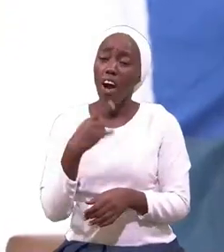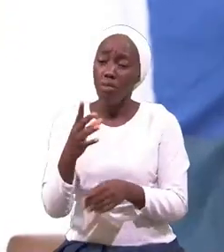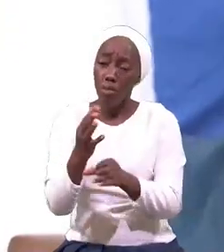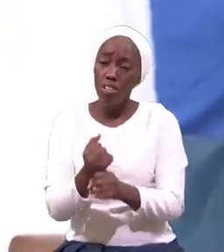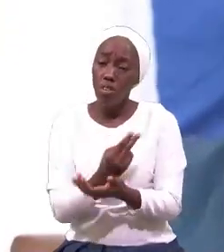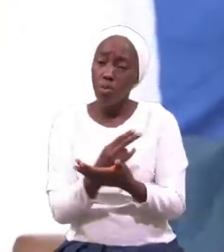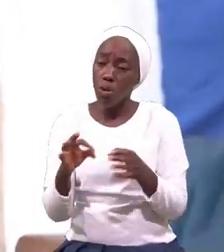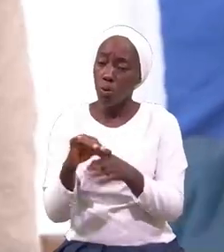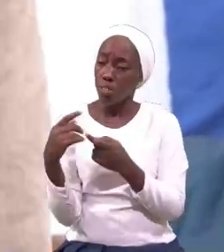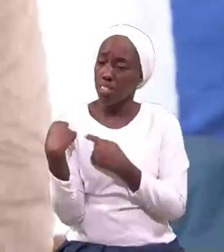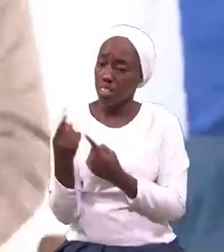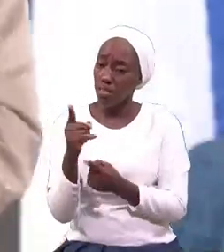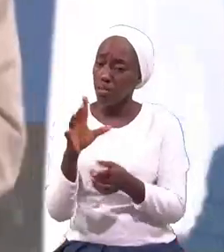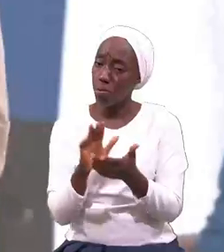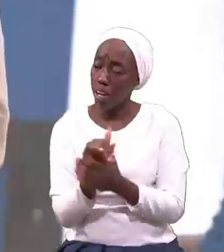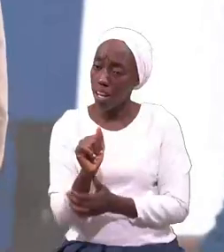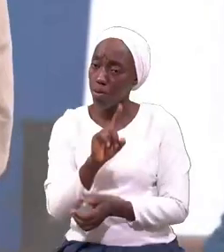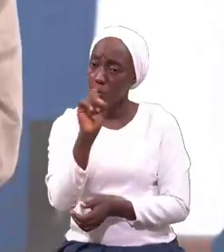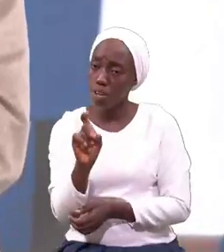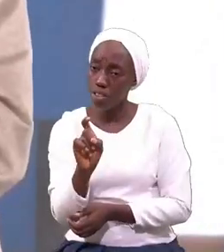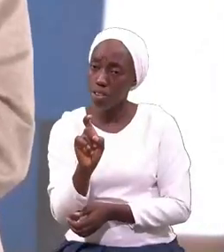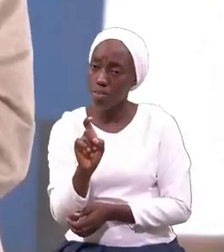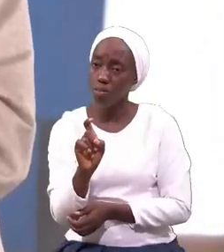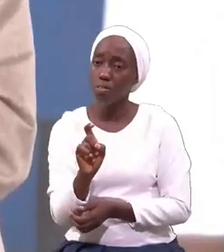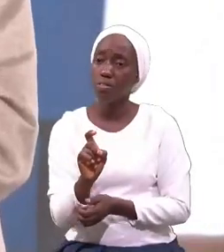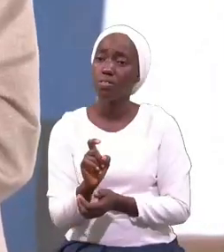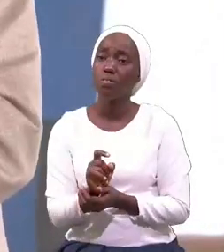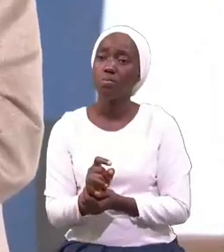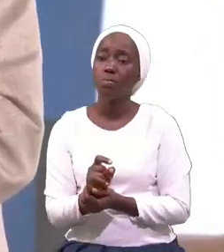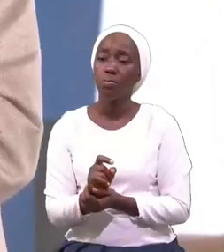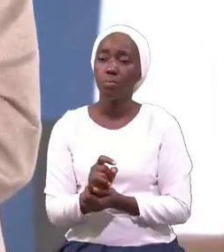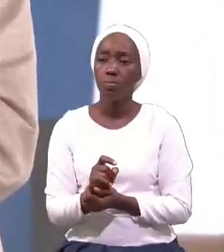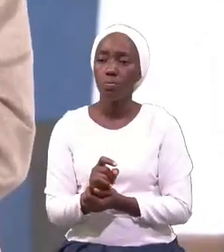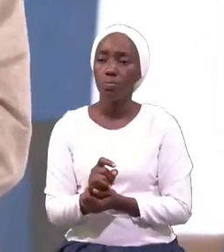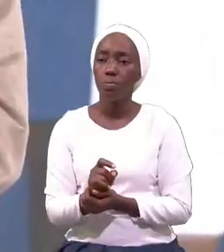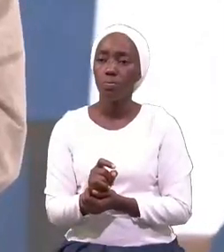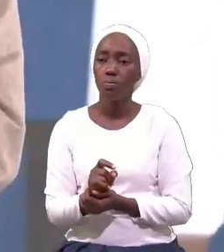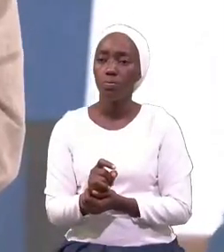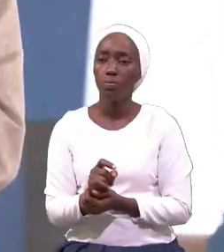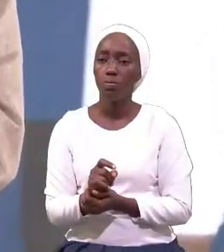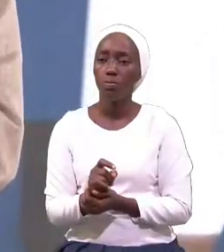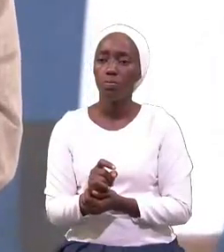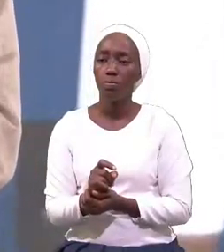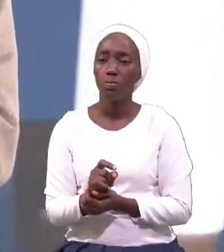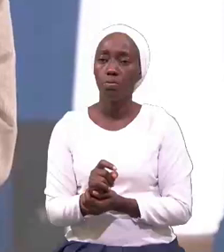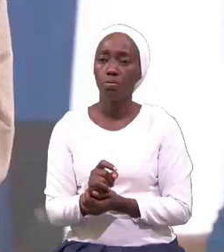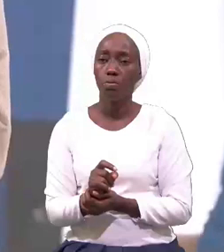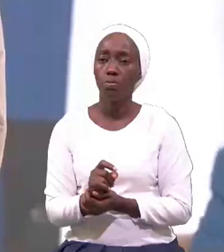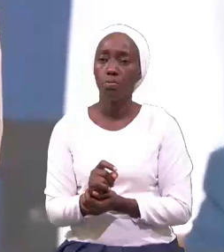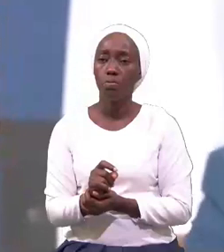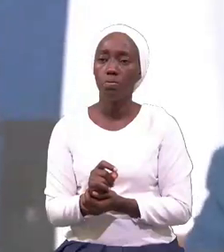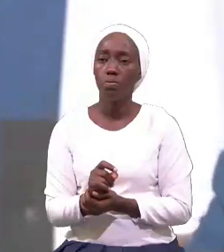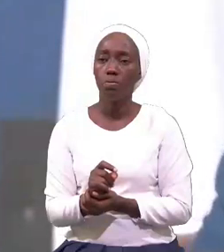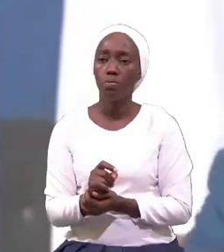Ils étaient fermes dans les doctrines, mais ils étaient debout sur place et Paul les a regardés pour dire, mais vous n'évangélisez pas, vous ne sortez pas, vous n'allez nulle